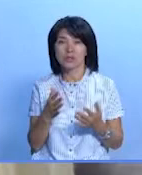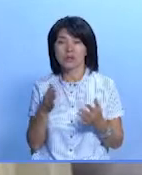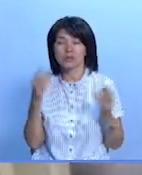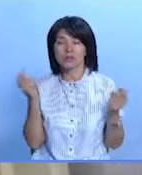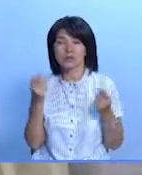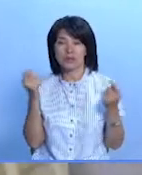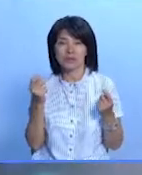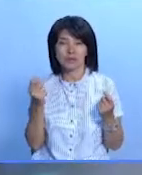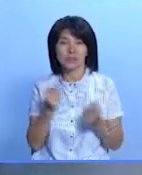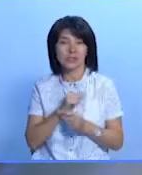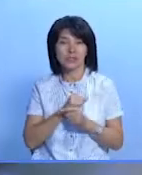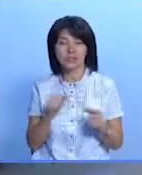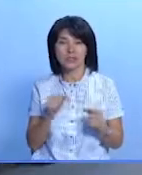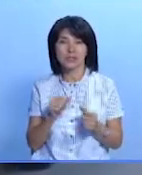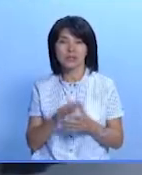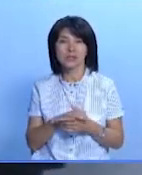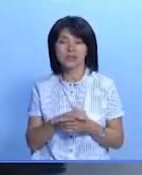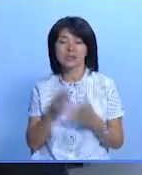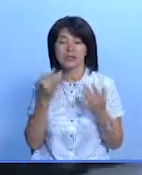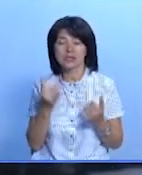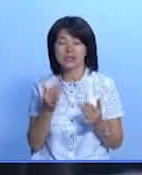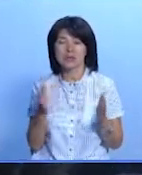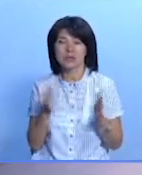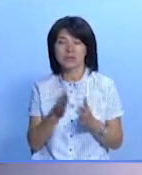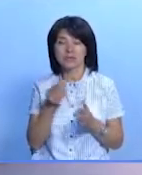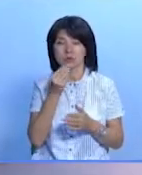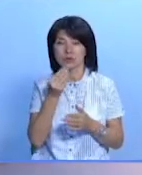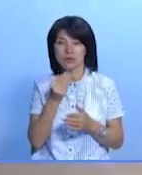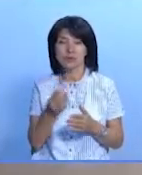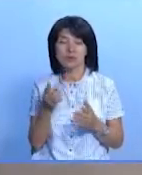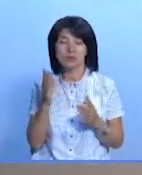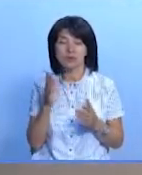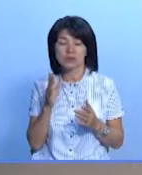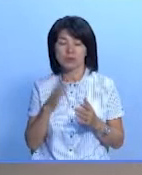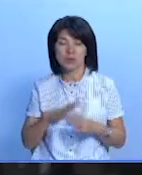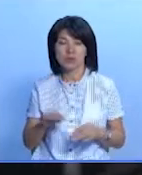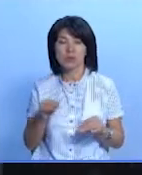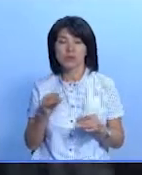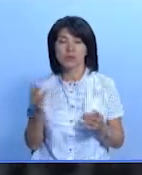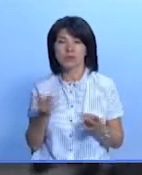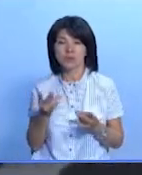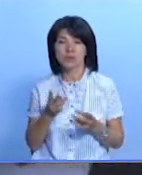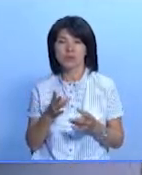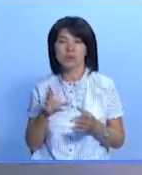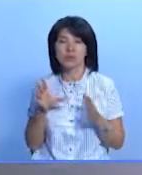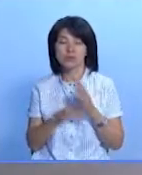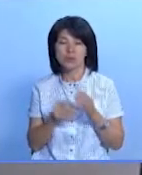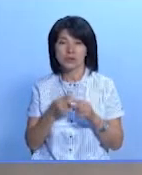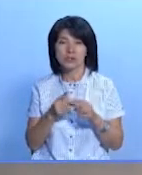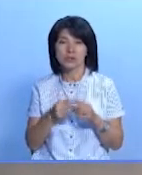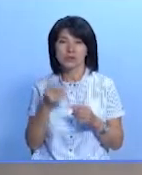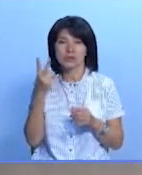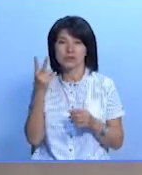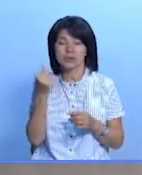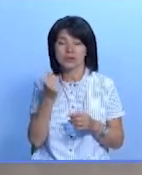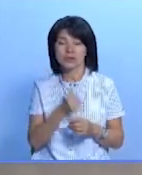домалақтың әңгімесін айтып, бір-бірін асыра мақтап, ас ішіп, аяқ босатқанға риза кейіп те жүру әдетінен арылу керек деген еді. Одан кейін тойға тіпті 2 жылға мораторий